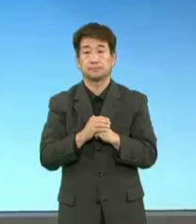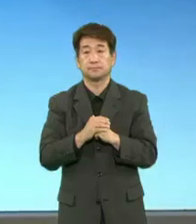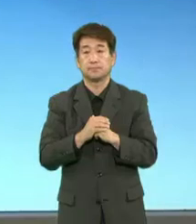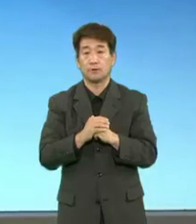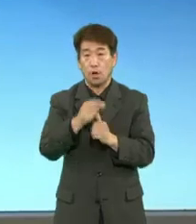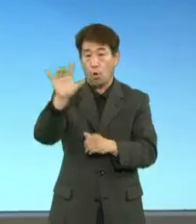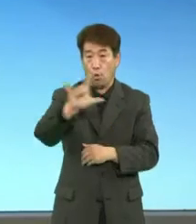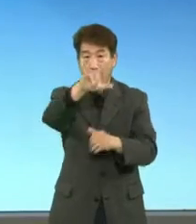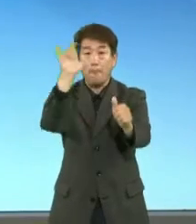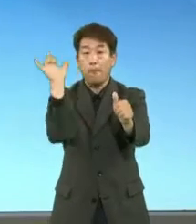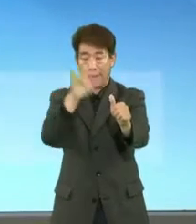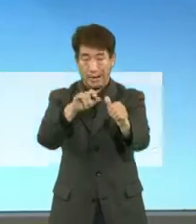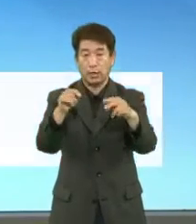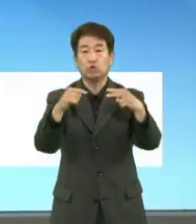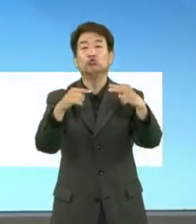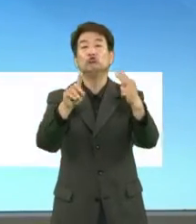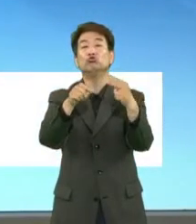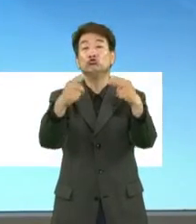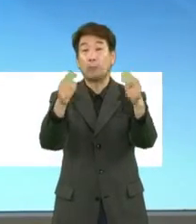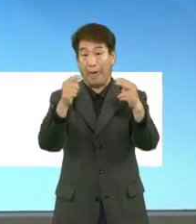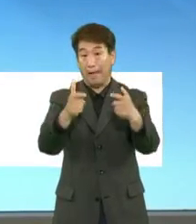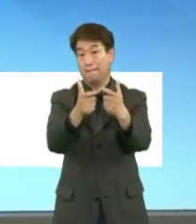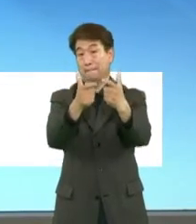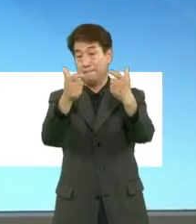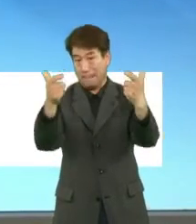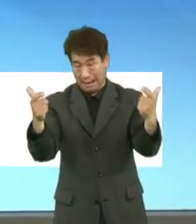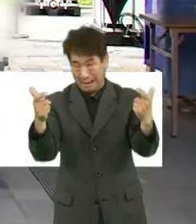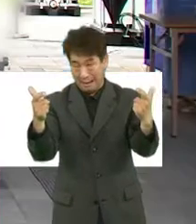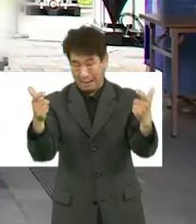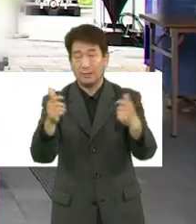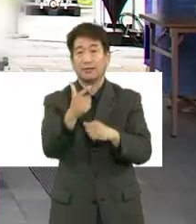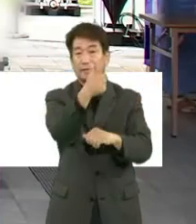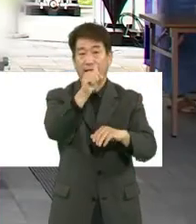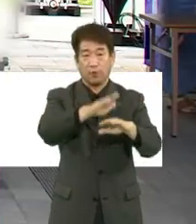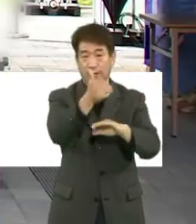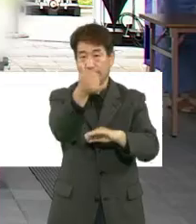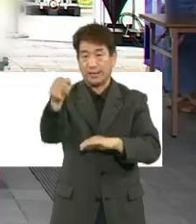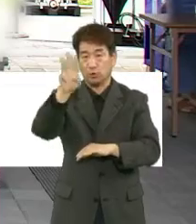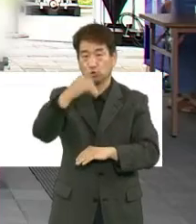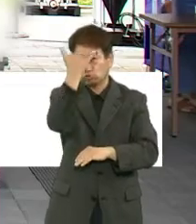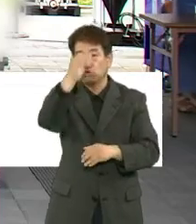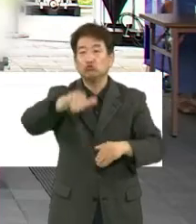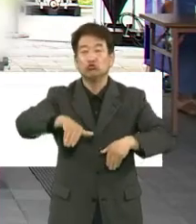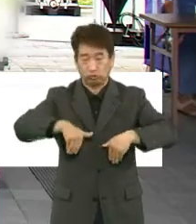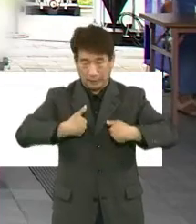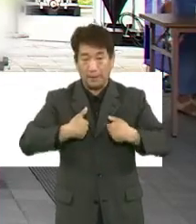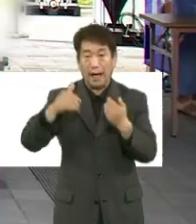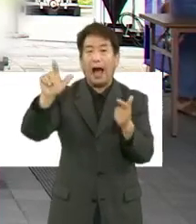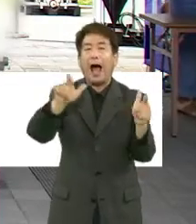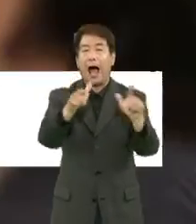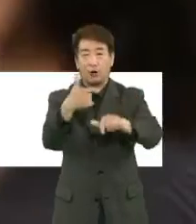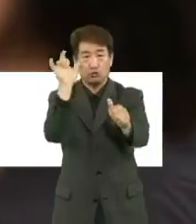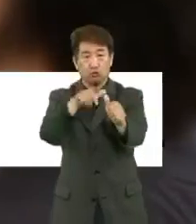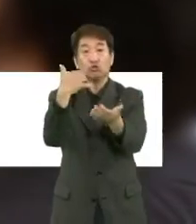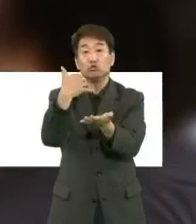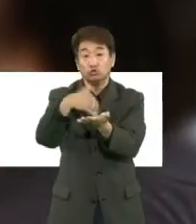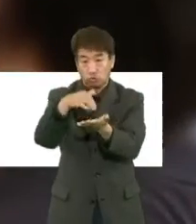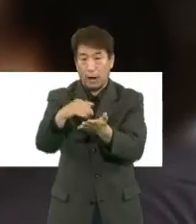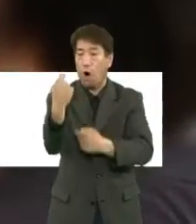코로나 고 찐짜 가 두 배 이상 늘어나는 이른바 w 현상을 보이면서 대전과 세종 충남 의 하루 신규 확증 자수가